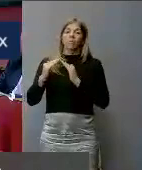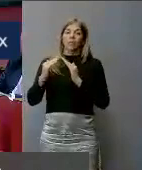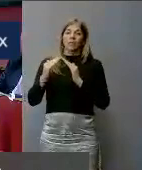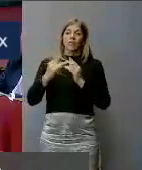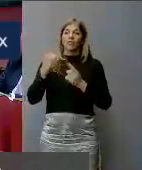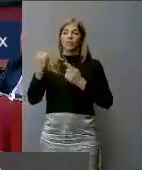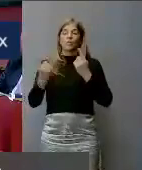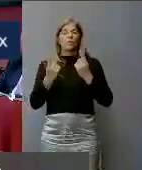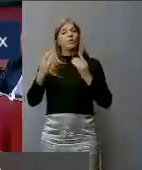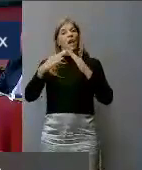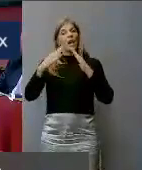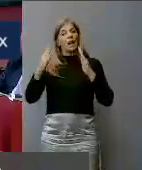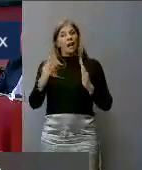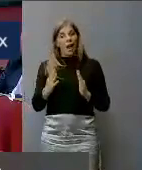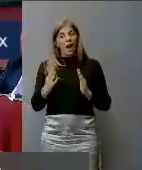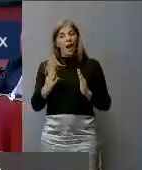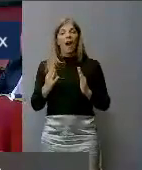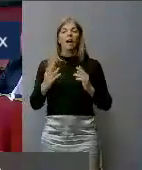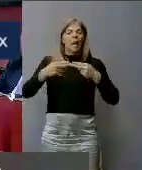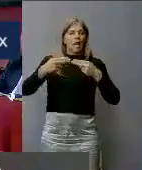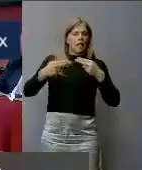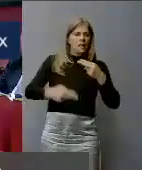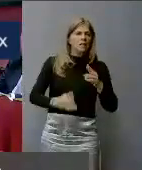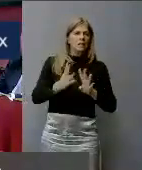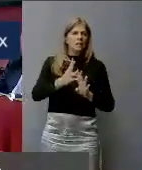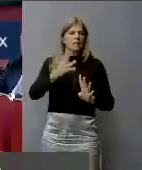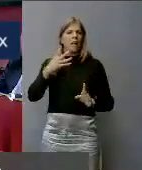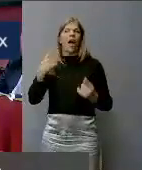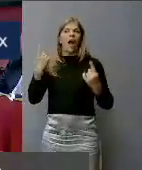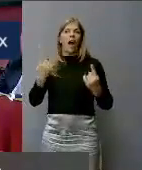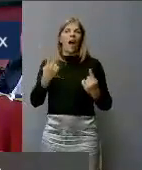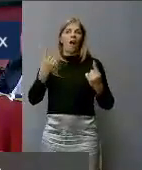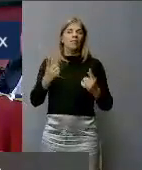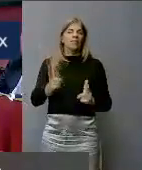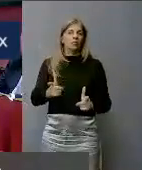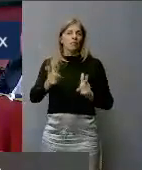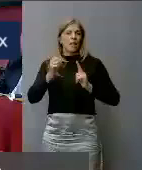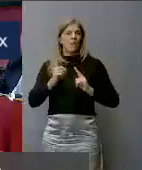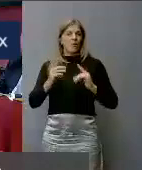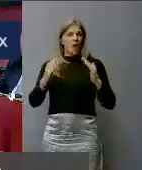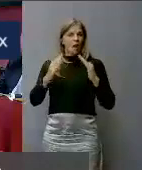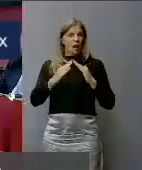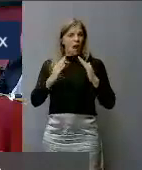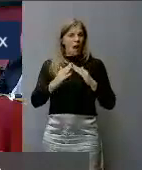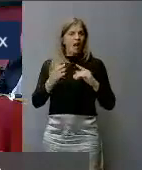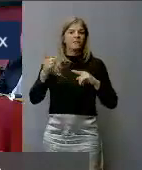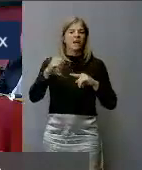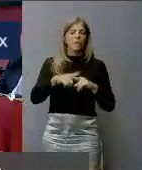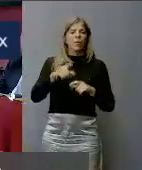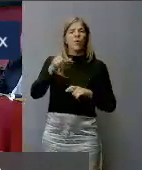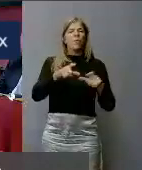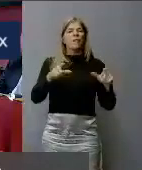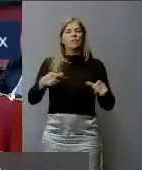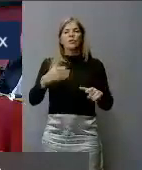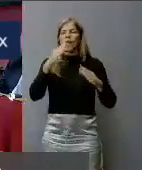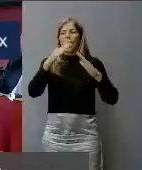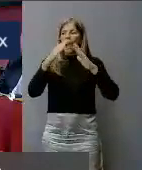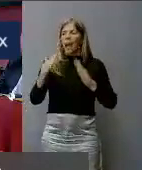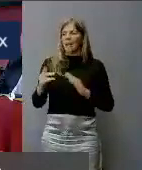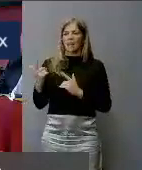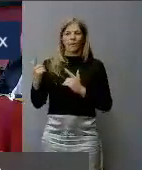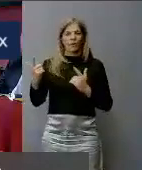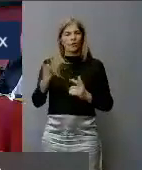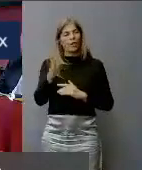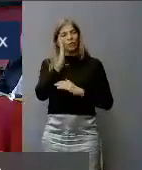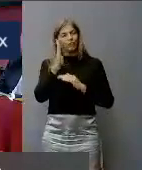io a svincolerà è assolutamente da questo tema a valutare quindi l'attivazione di quei servizi che